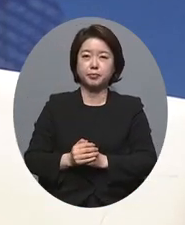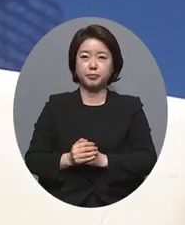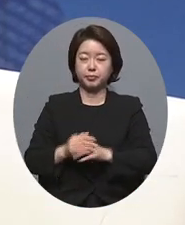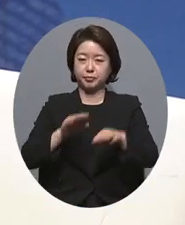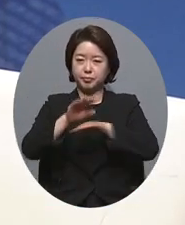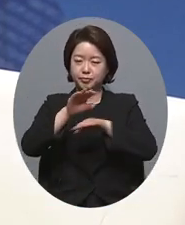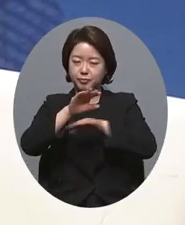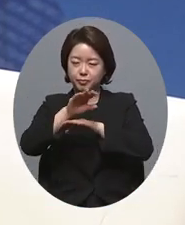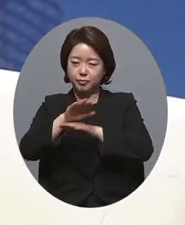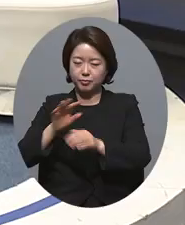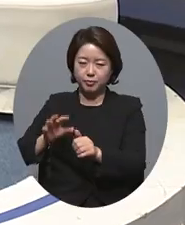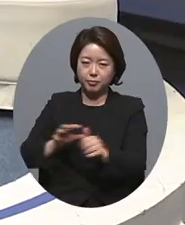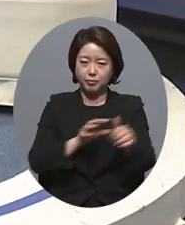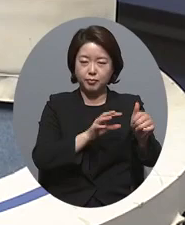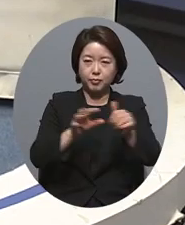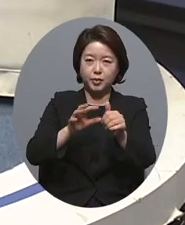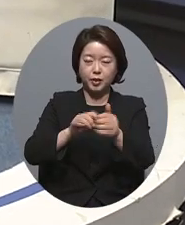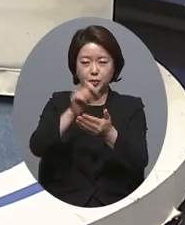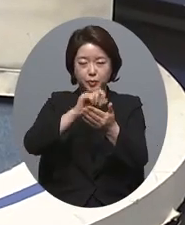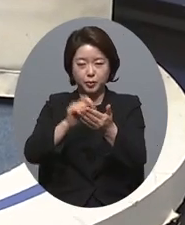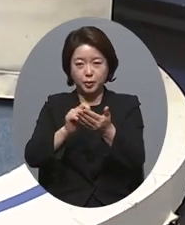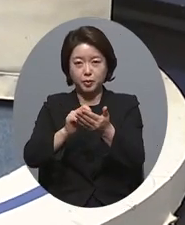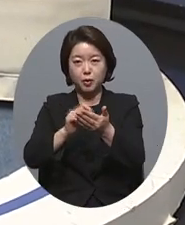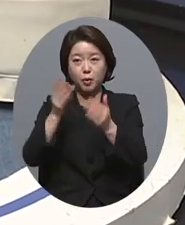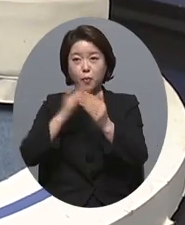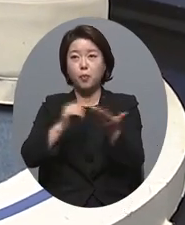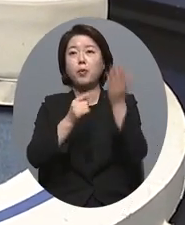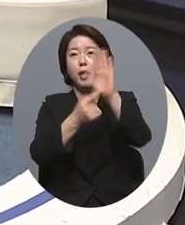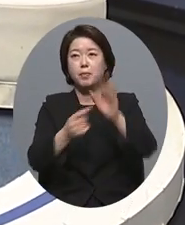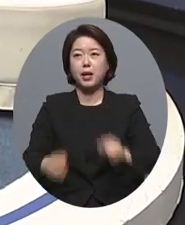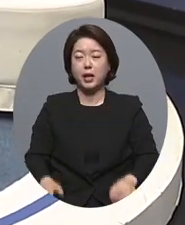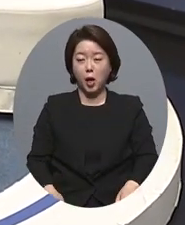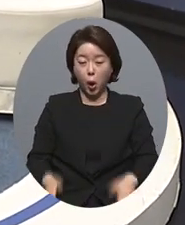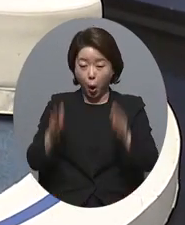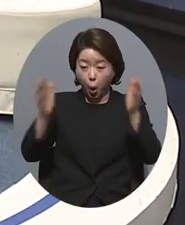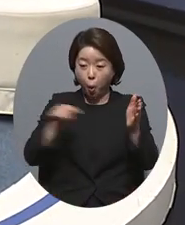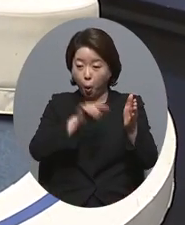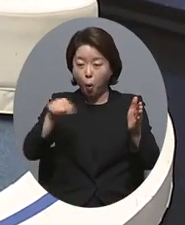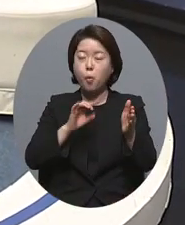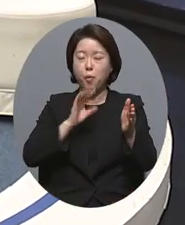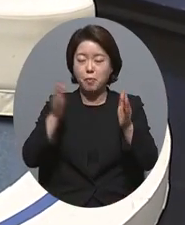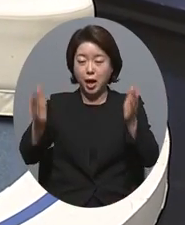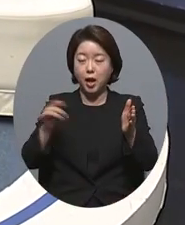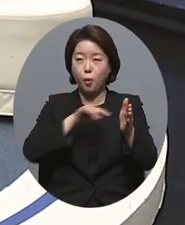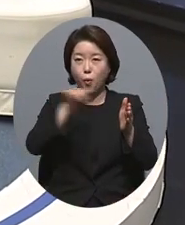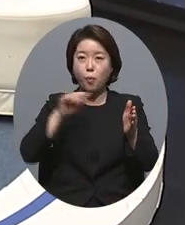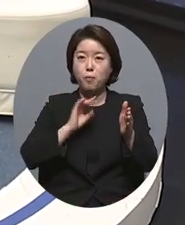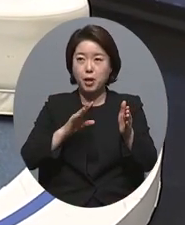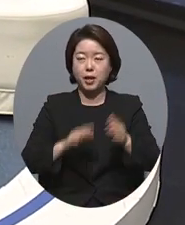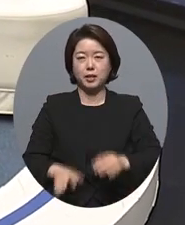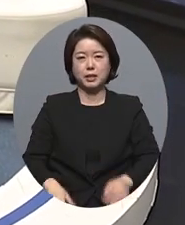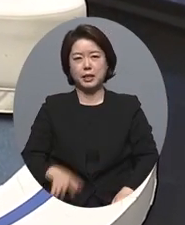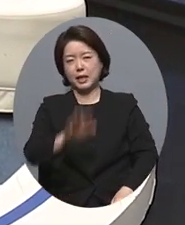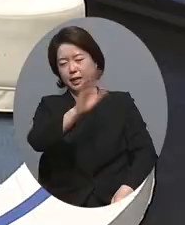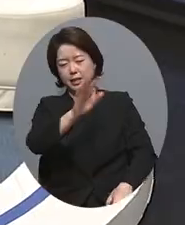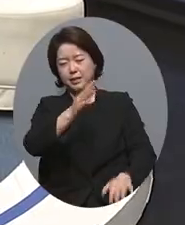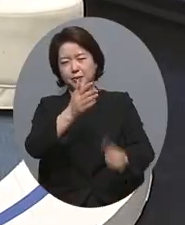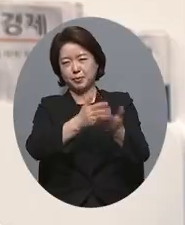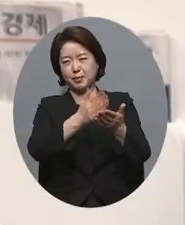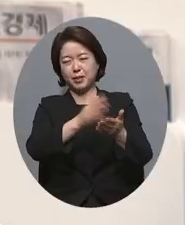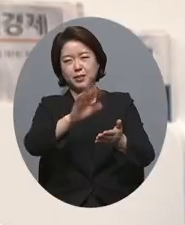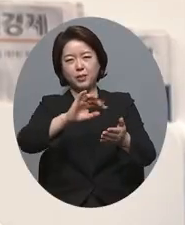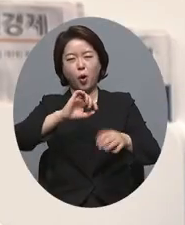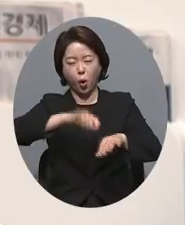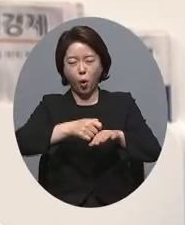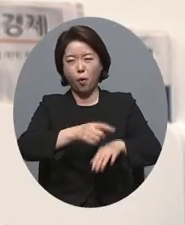일지를 공개하라는 거는 좀 전 무리인 것 같고. 그때만 잘라서 하면 돼요. 그러니까 무리인 것 같고. 다만 그때 경호